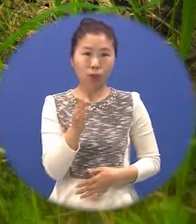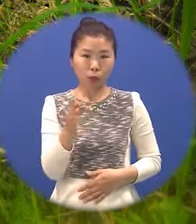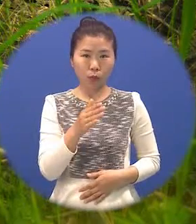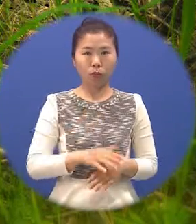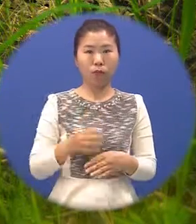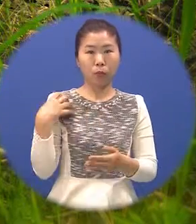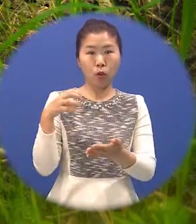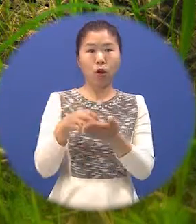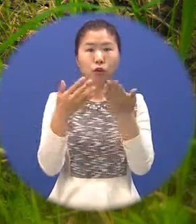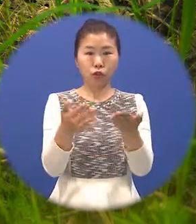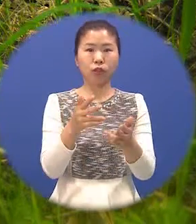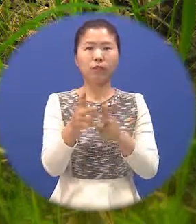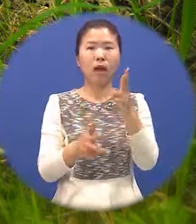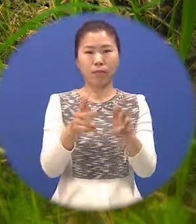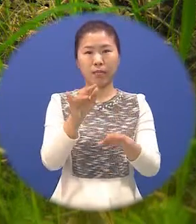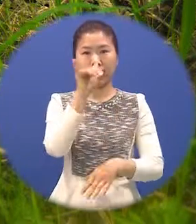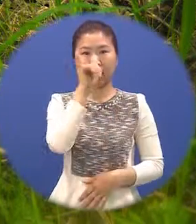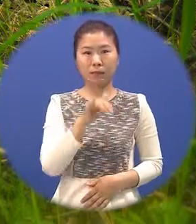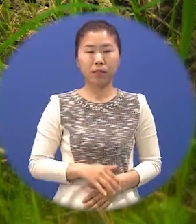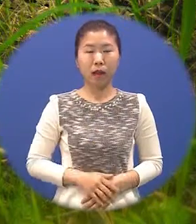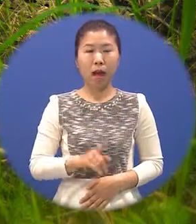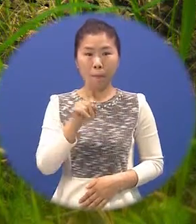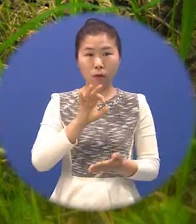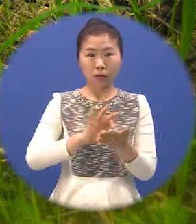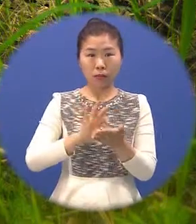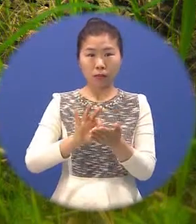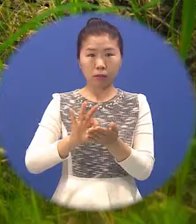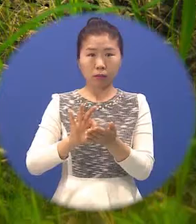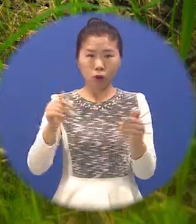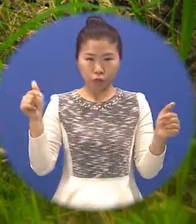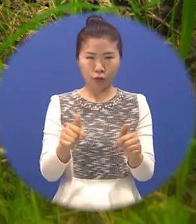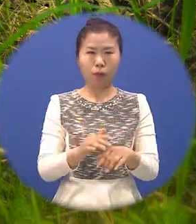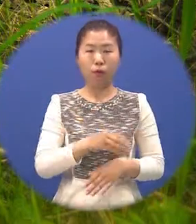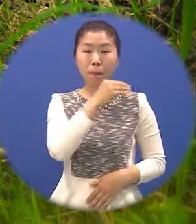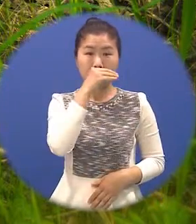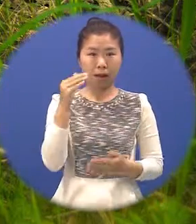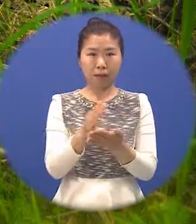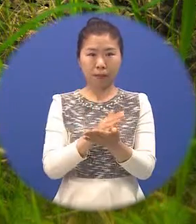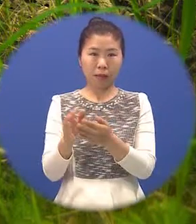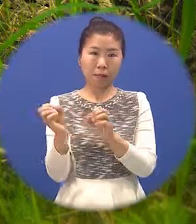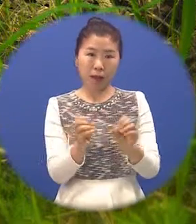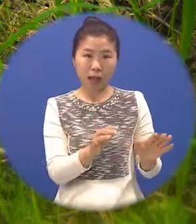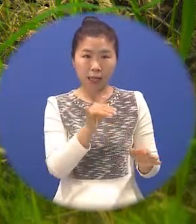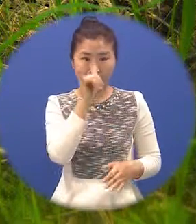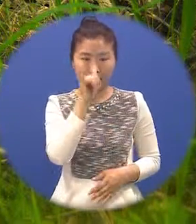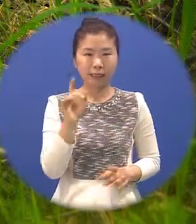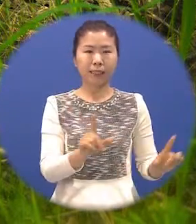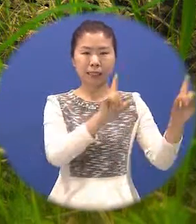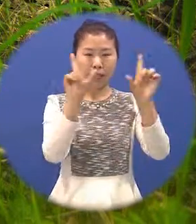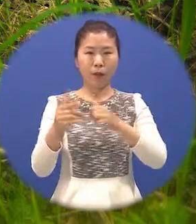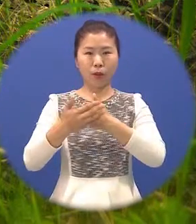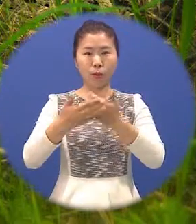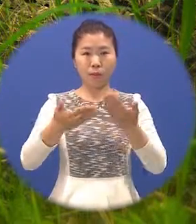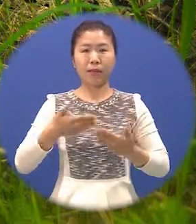생활폐기물 감량 페이백 사업을 실시합니다. 일회용품 사용은 줄이고 올바른 분리배출 실천하여 생활에 보탬이